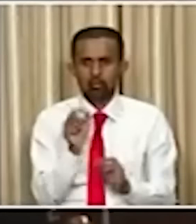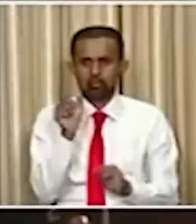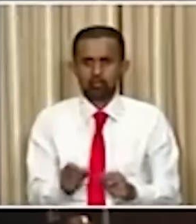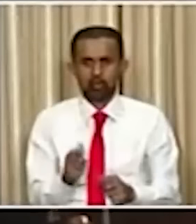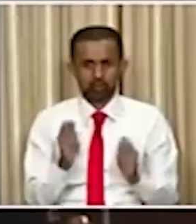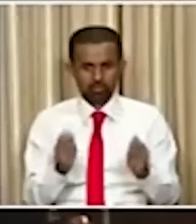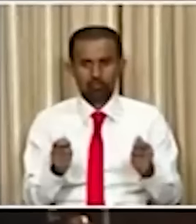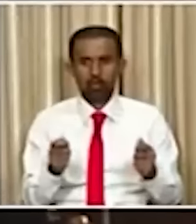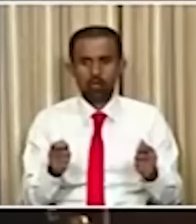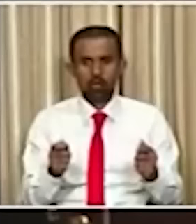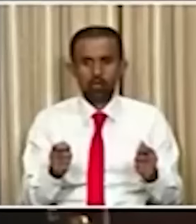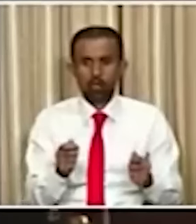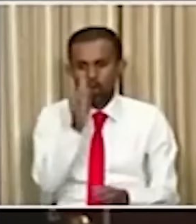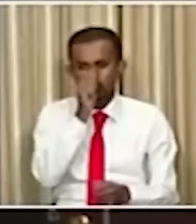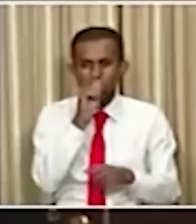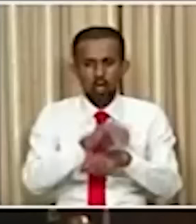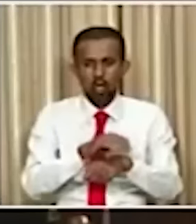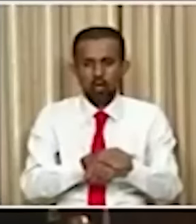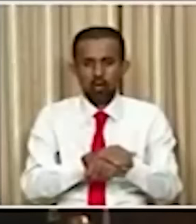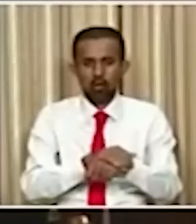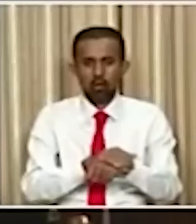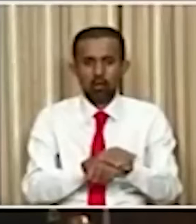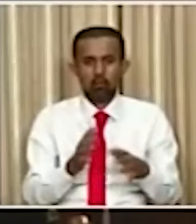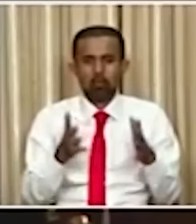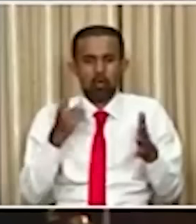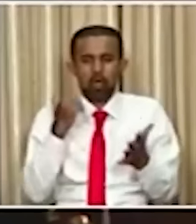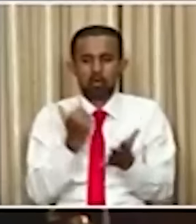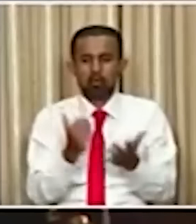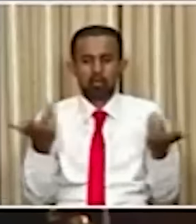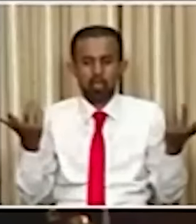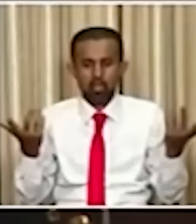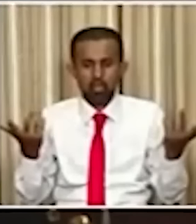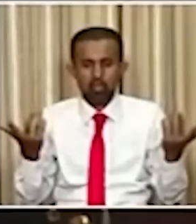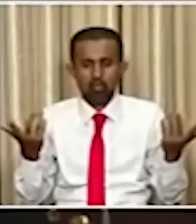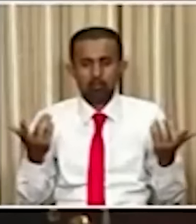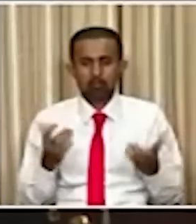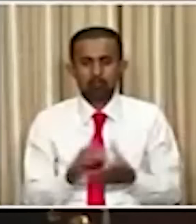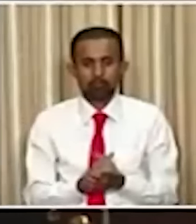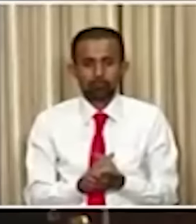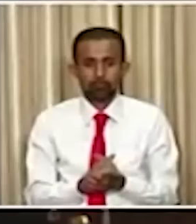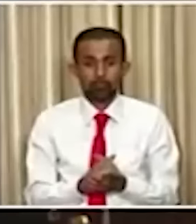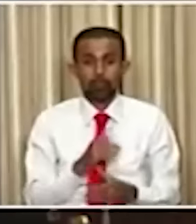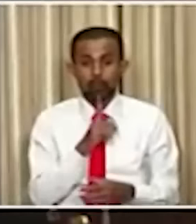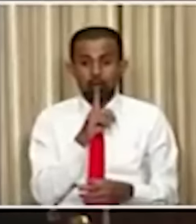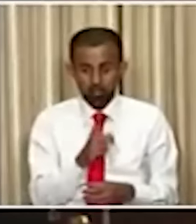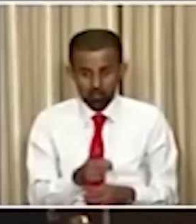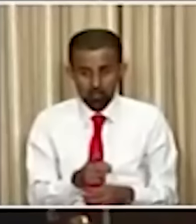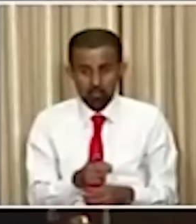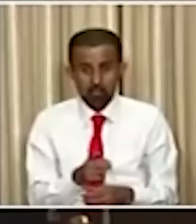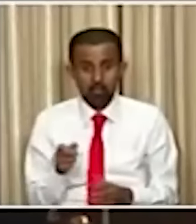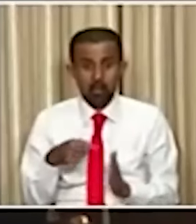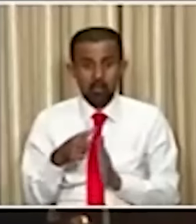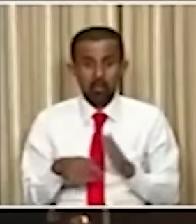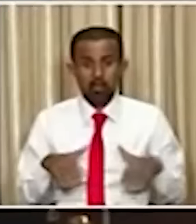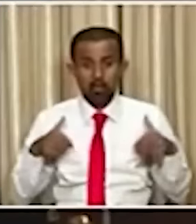Demme Enisa Horu Allanda Mahalogudiya Karanno Ne Garu Sabhapathumani Enisa Api Kiyanawa Merate